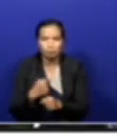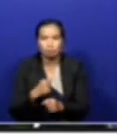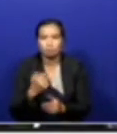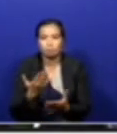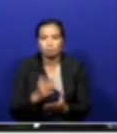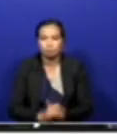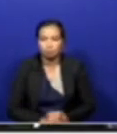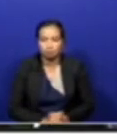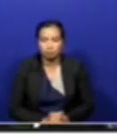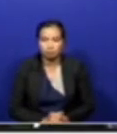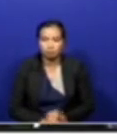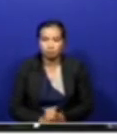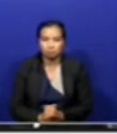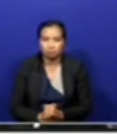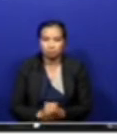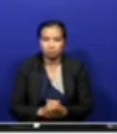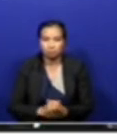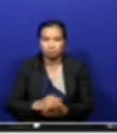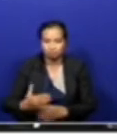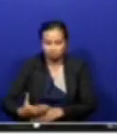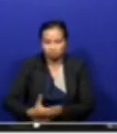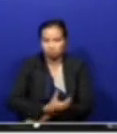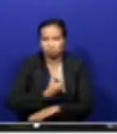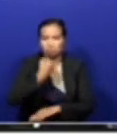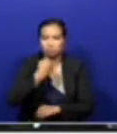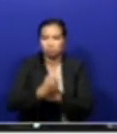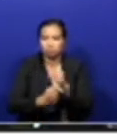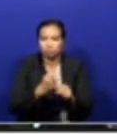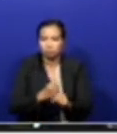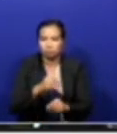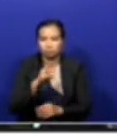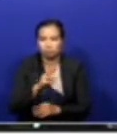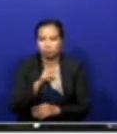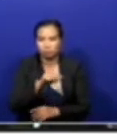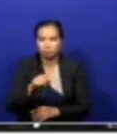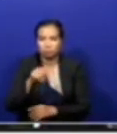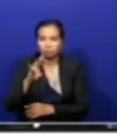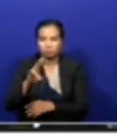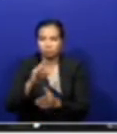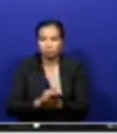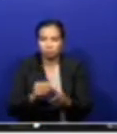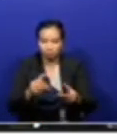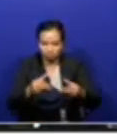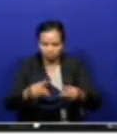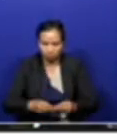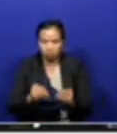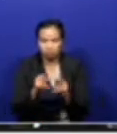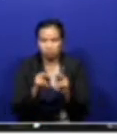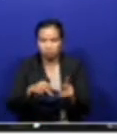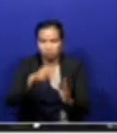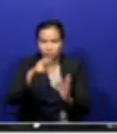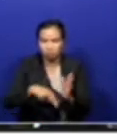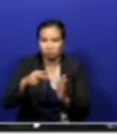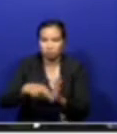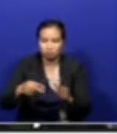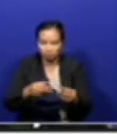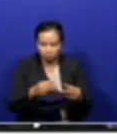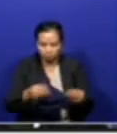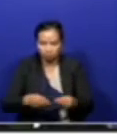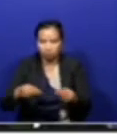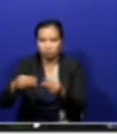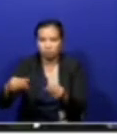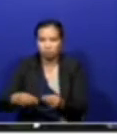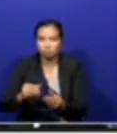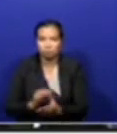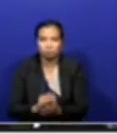ที่ปฏิวัติรัฐประหารยึดอำนาจไป 6-7 ปีเนี่ยผมก็หยิบรายงานของกรรมาธิการมาอ่านหลายฉบับก็ปราก